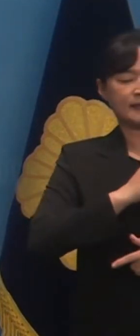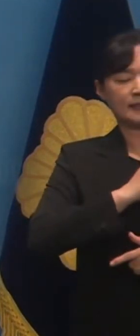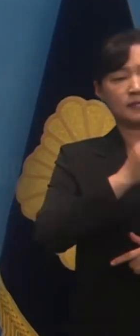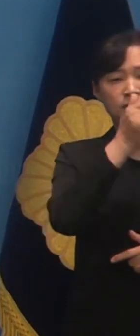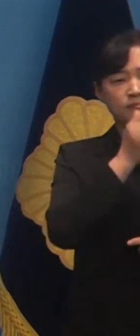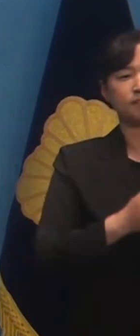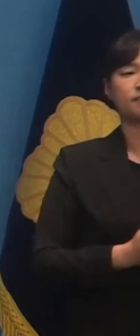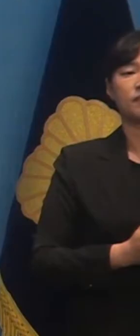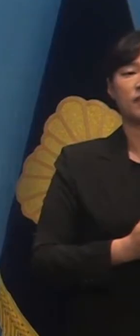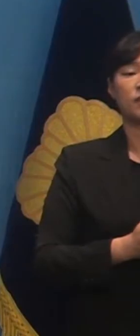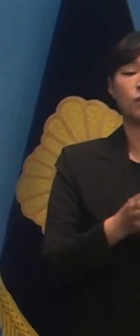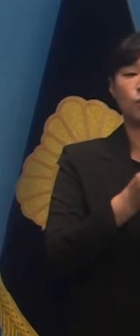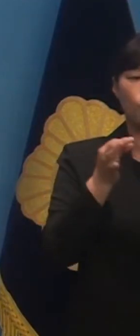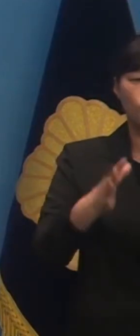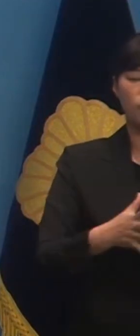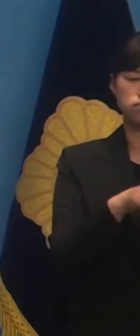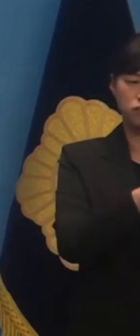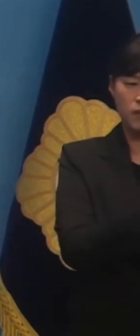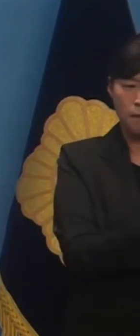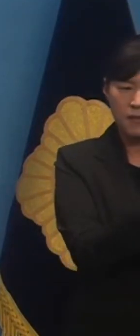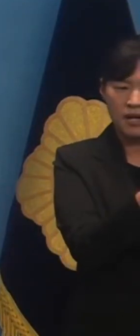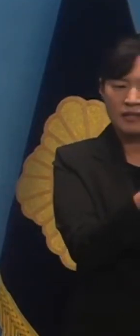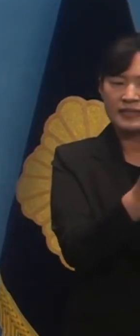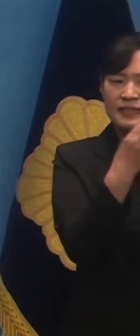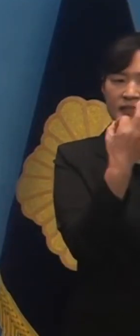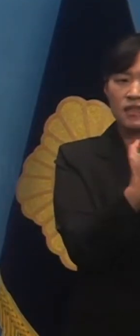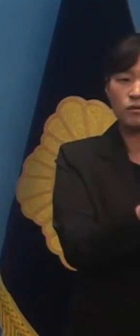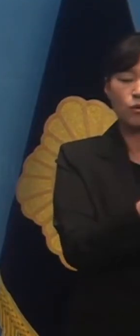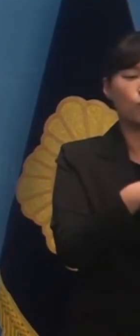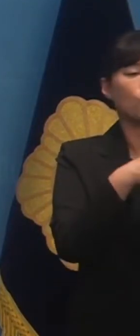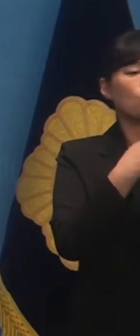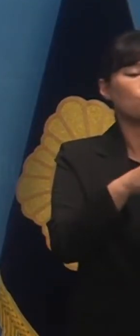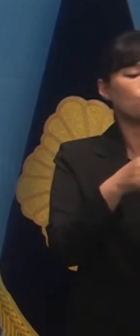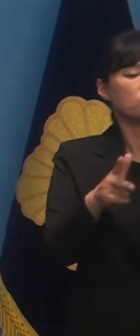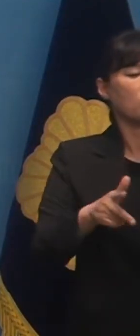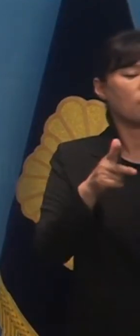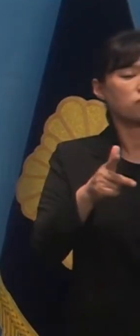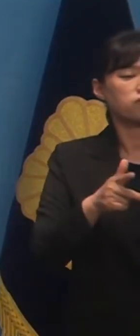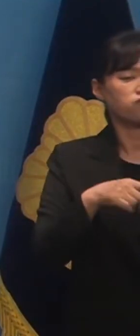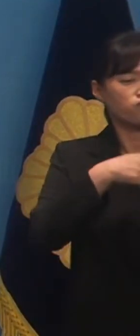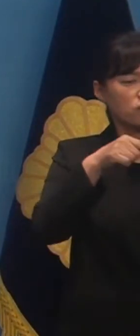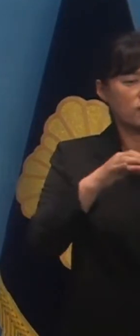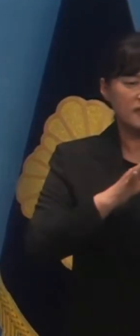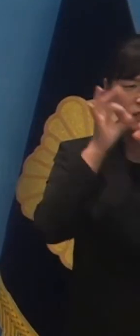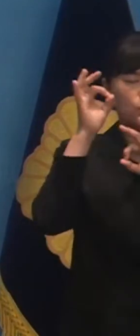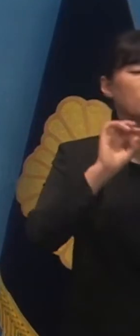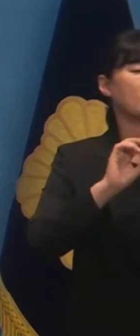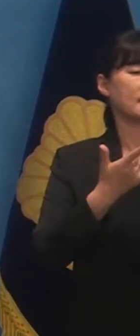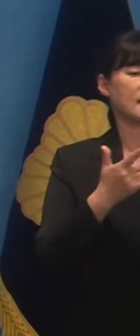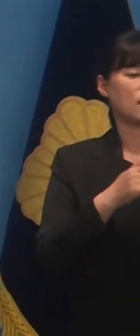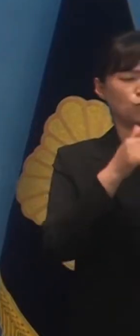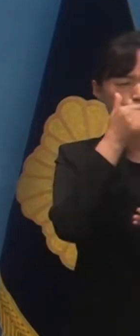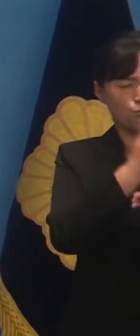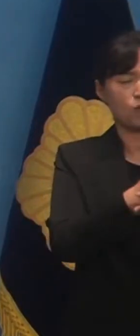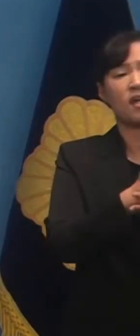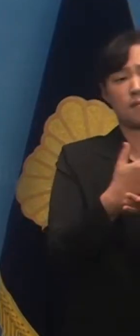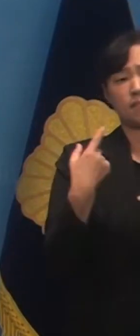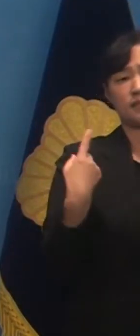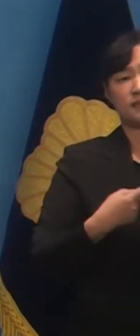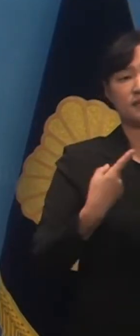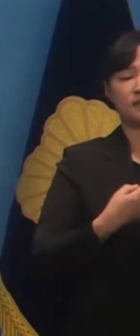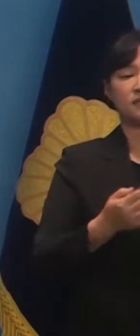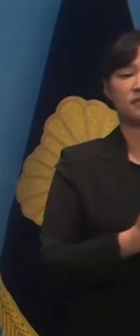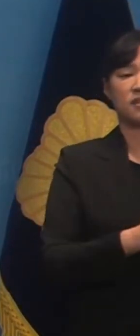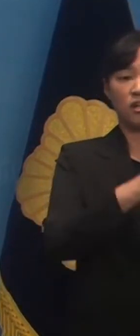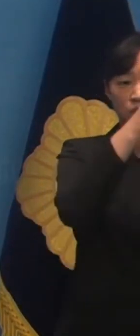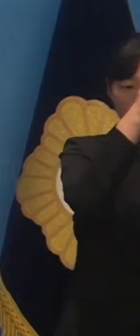있습니다. 그간 제기된 문제들은 단순한 교육사업 운영 실수가 아닌 범죄 행위에 가깝습니다.